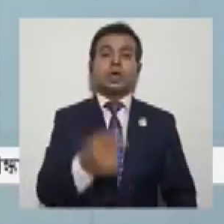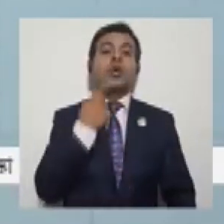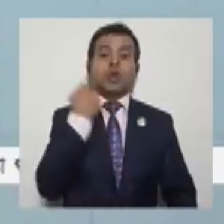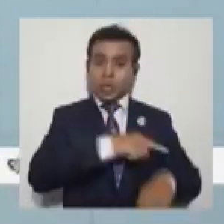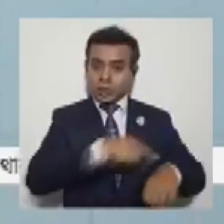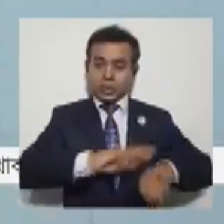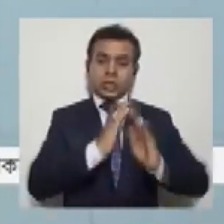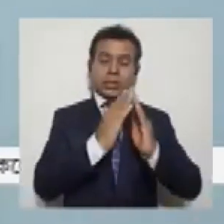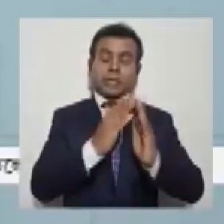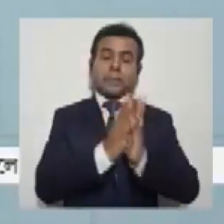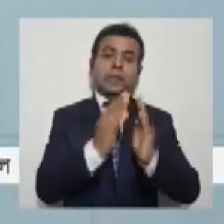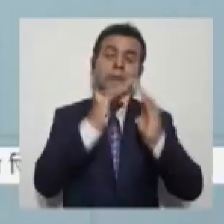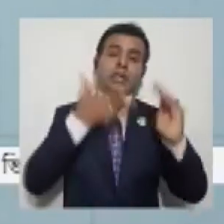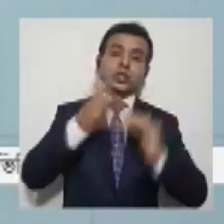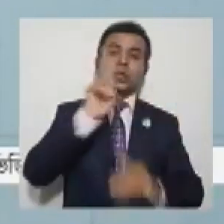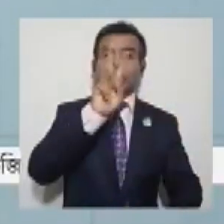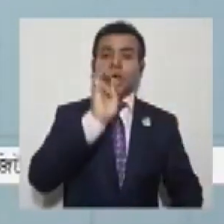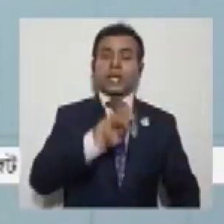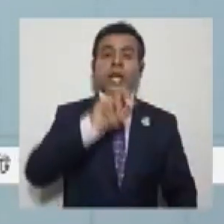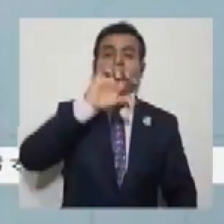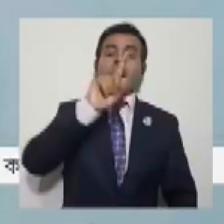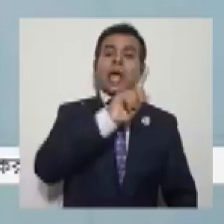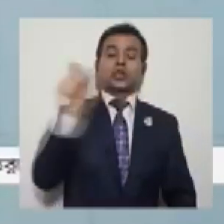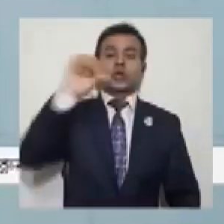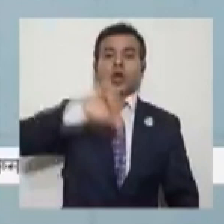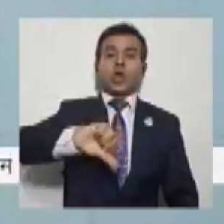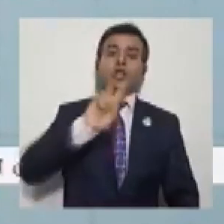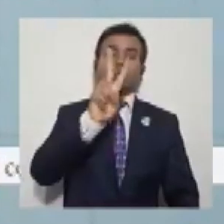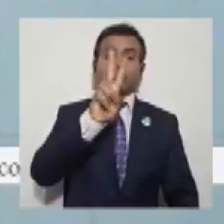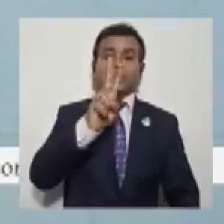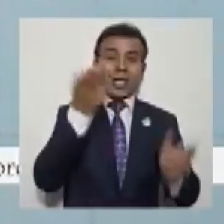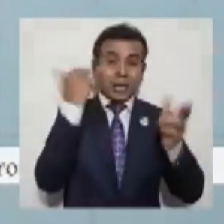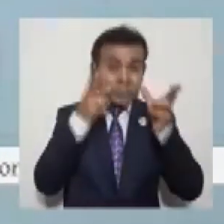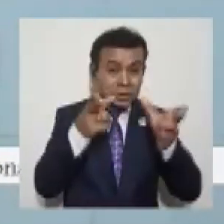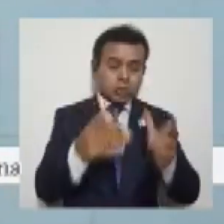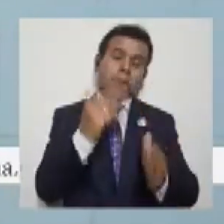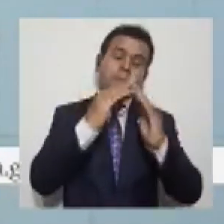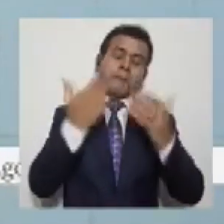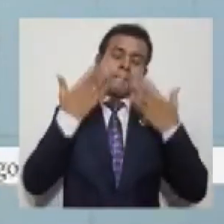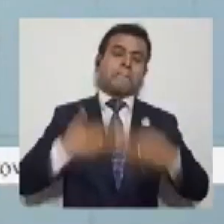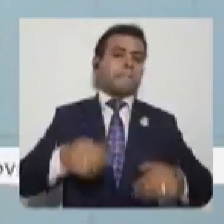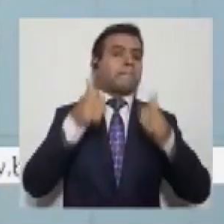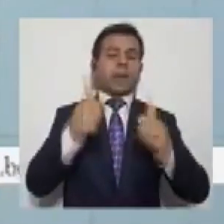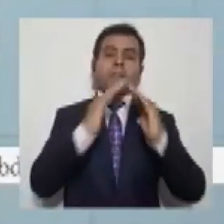সাথেই স্বাভাবিকভাবে জীবনযাপন করতে পারবেন, তবে অবশ্যই স্বাস্থ্যবিধি মেনে।